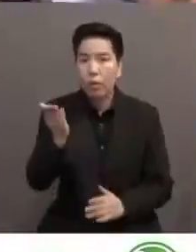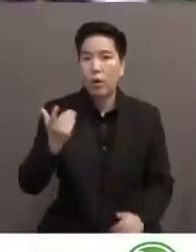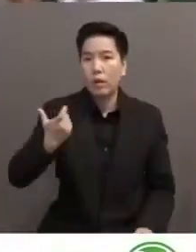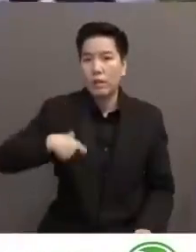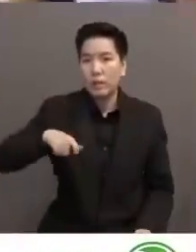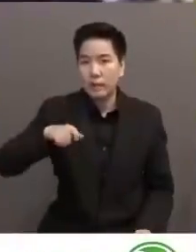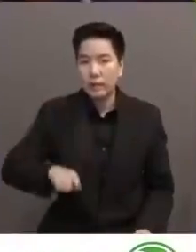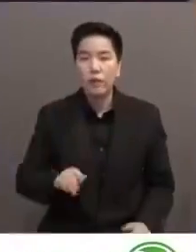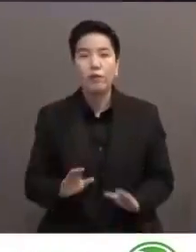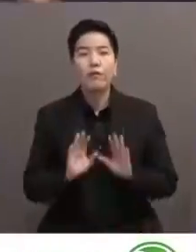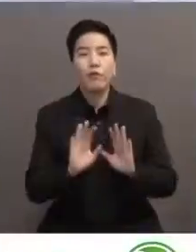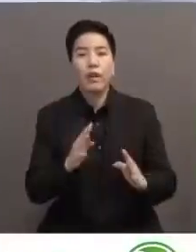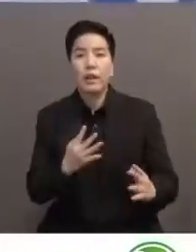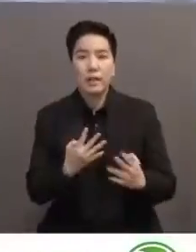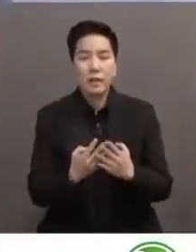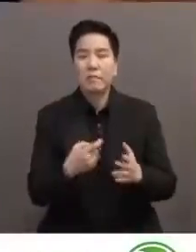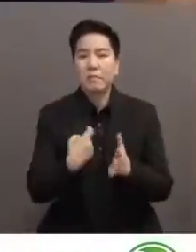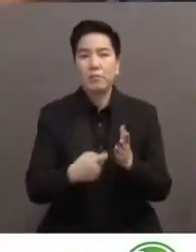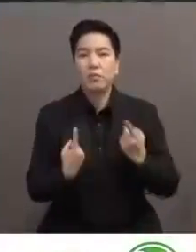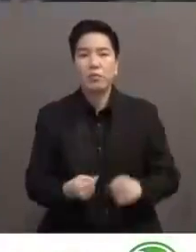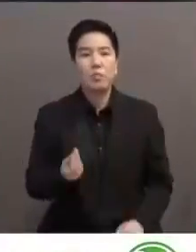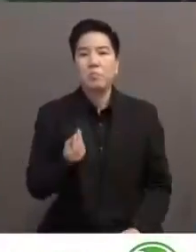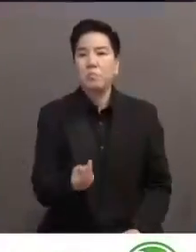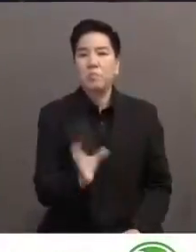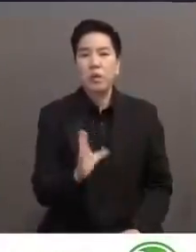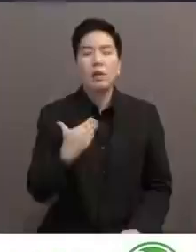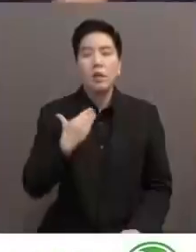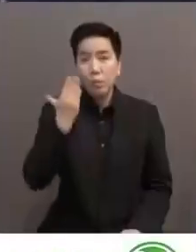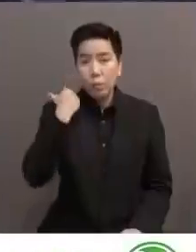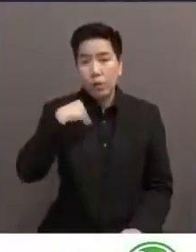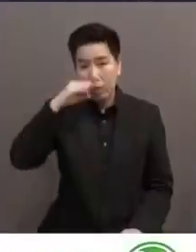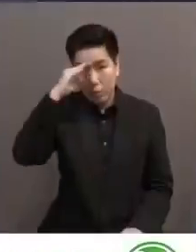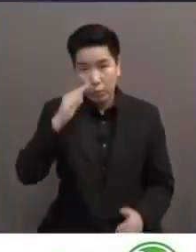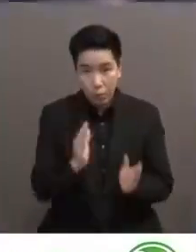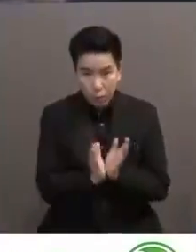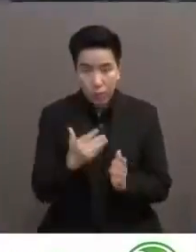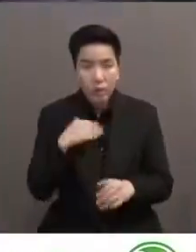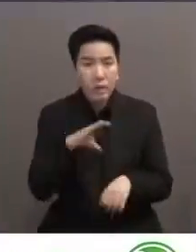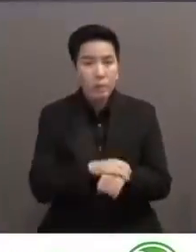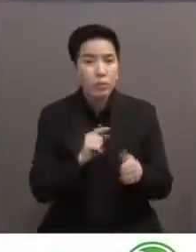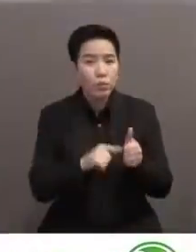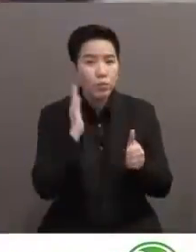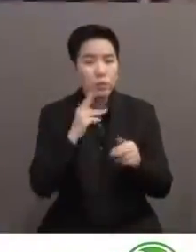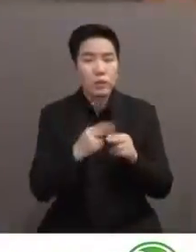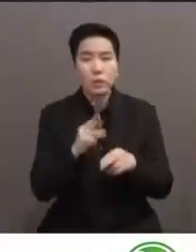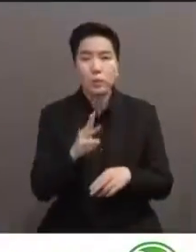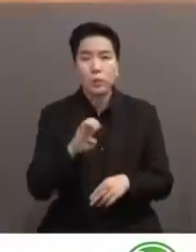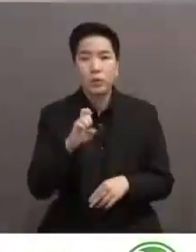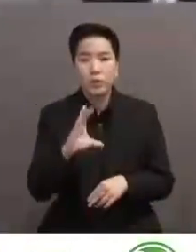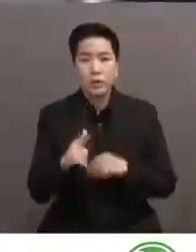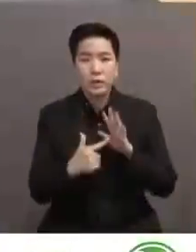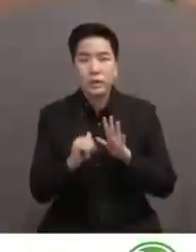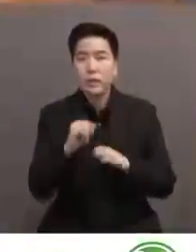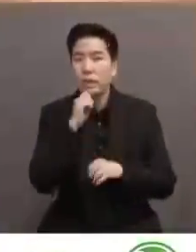เพื่อฝากขังพร้อมคัดค้านการประกันตัวหลังจากเมื่อวานนี้ครับตำรวจก็นำตัวผู้ต้องหาคือนายวิชัยโชติเสนาอายุ